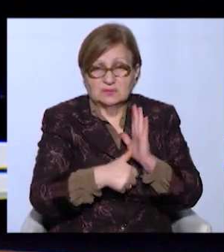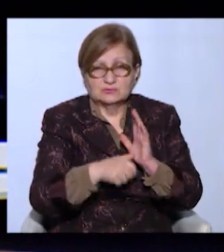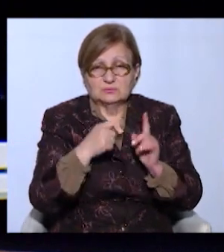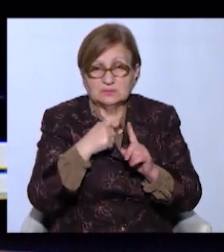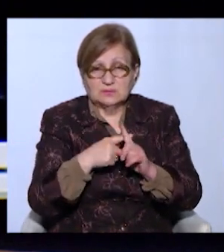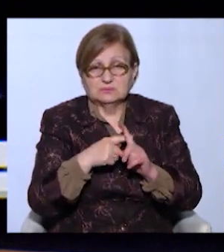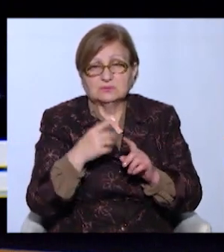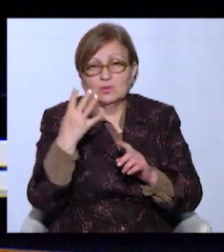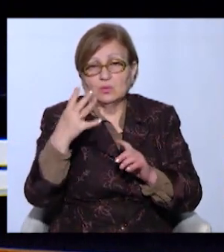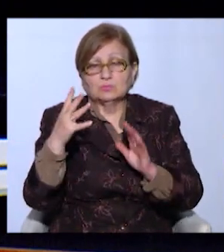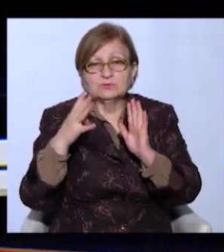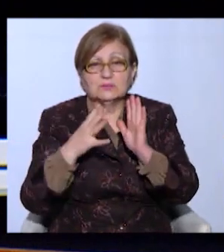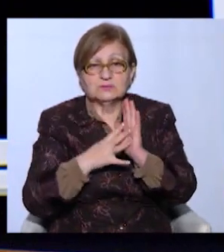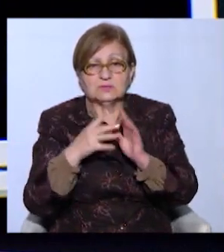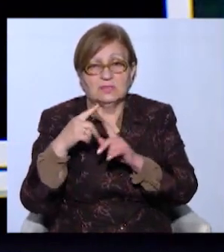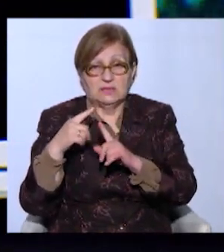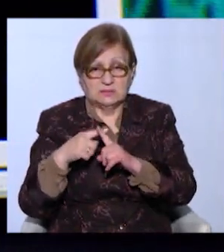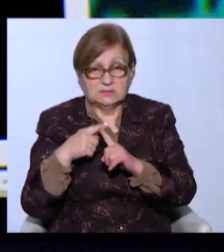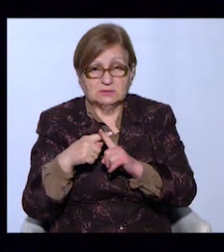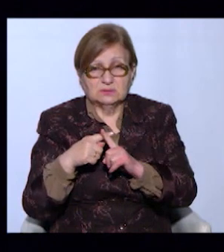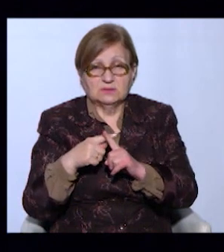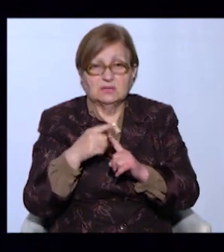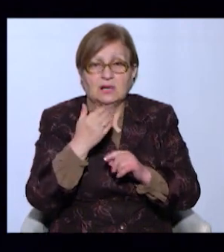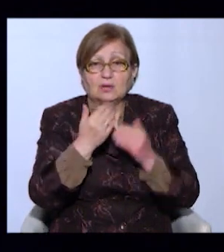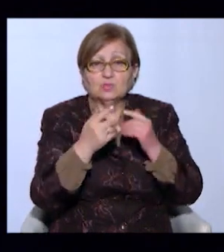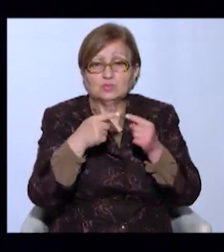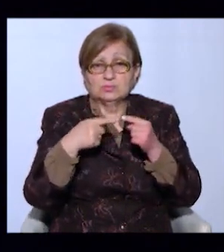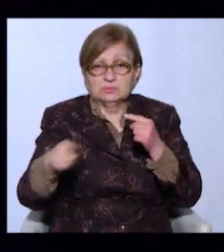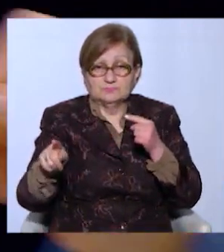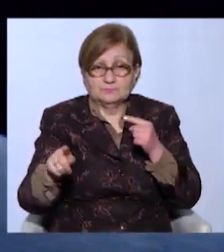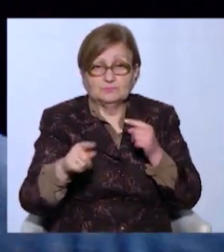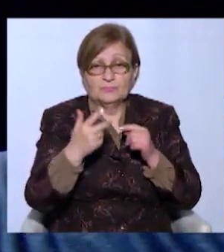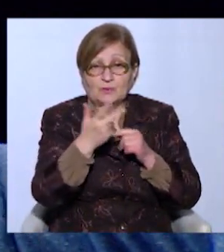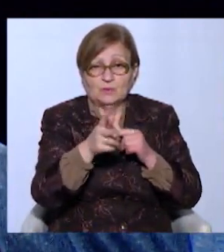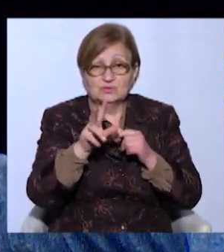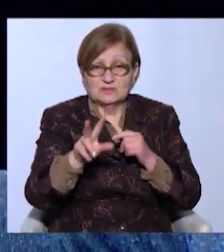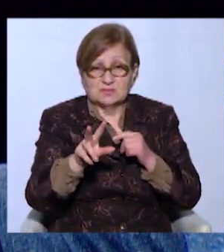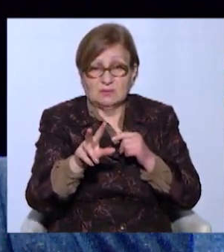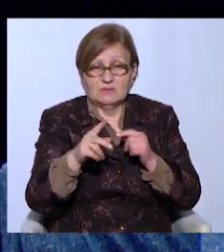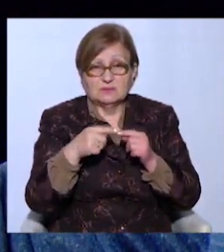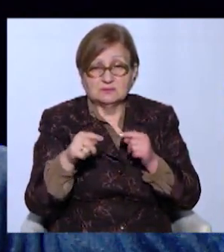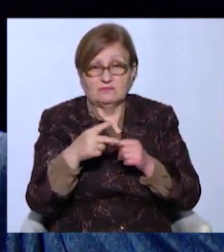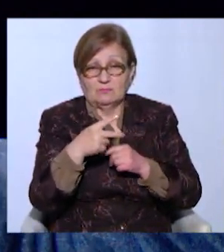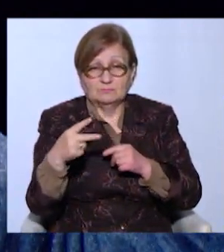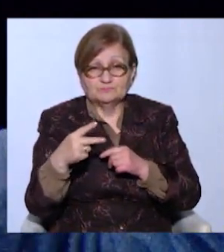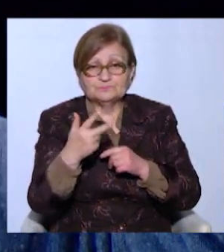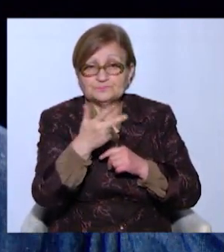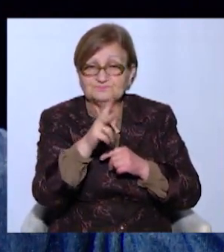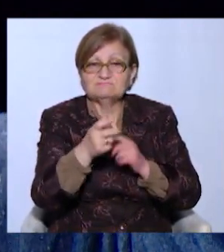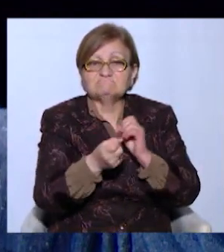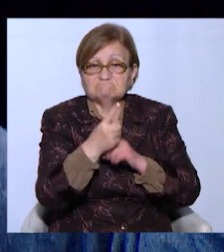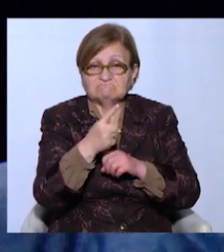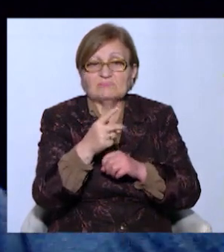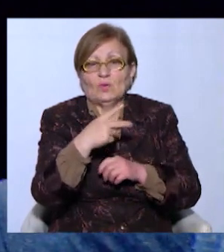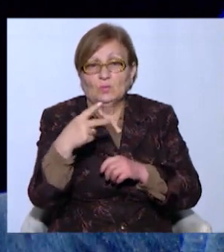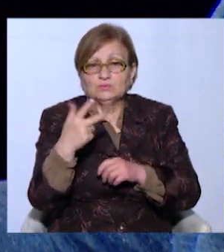16x და 49x. თუ მათი სხვაობა 33-ის ტოლია, შესაბამისად 33x უდრის 33-ს